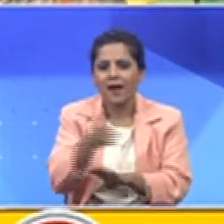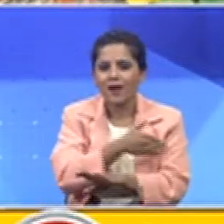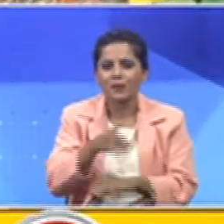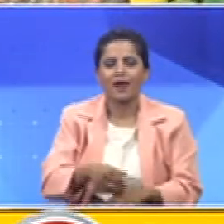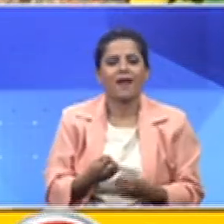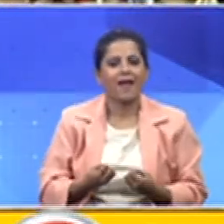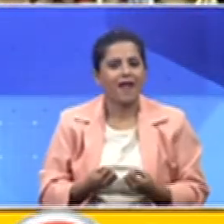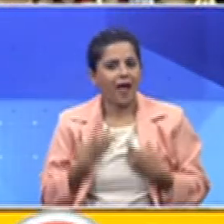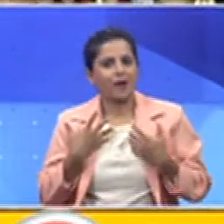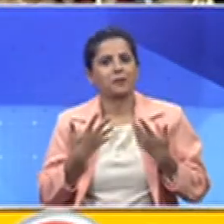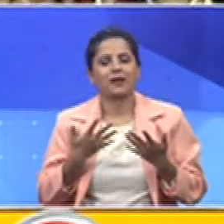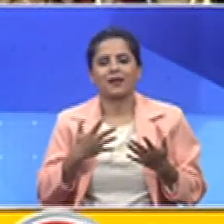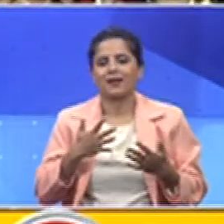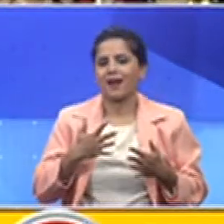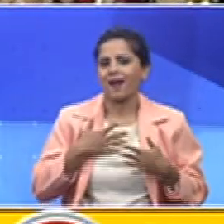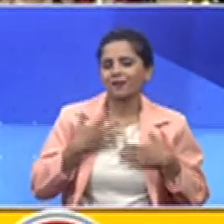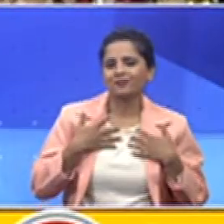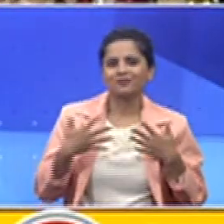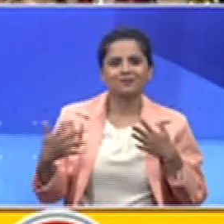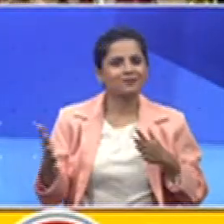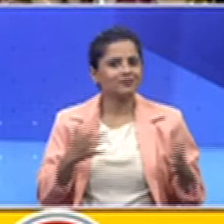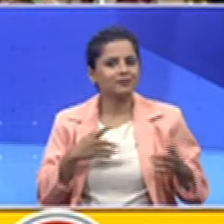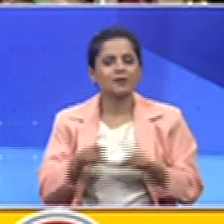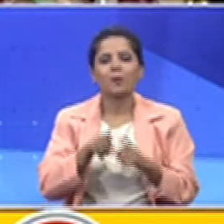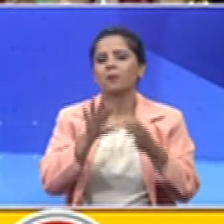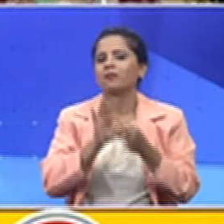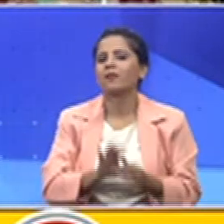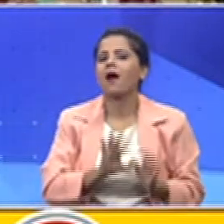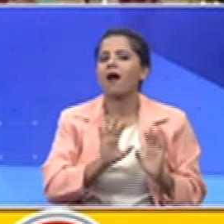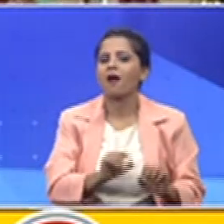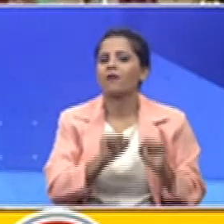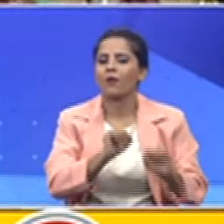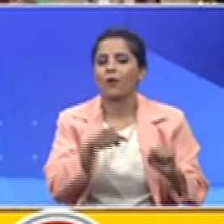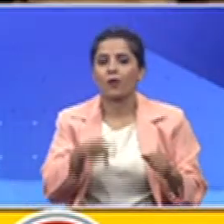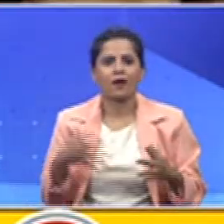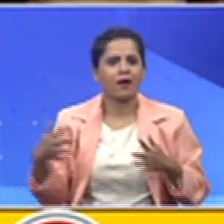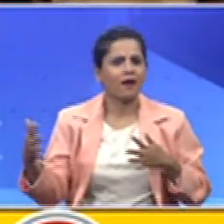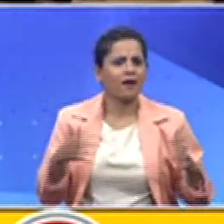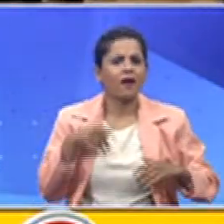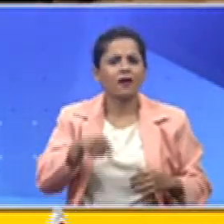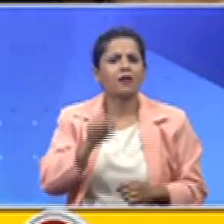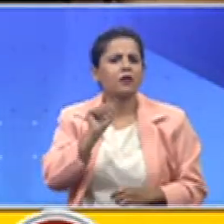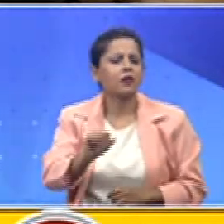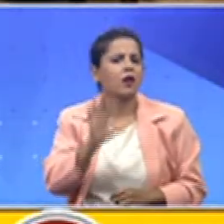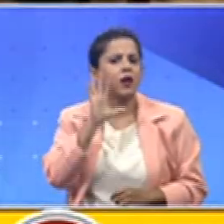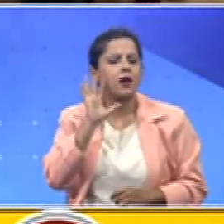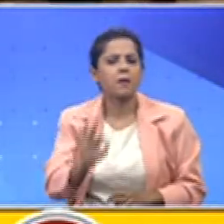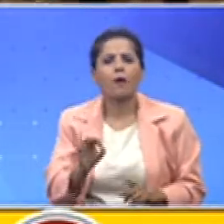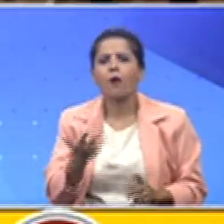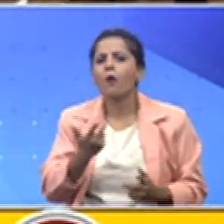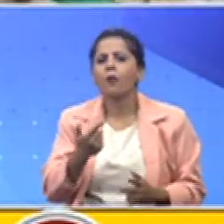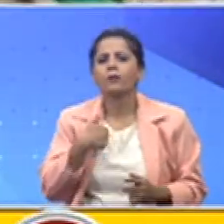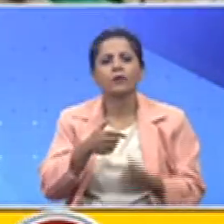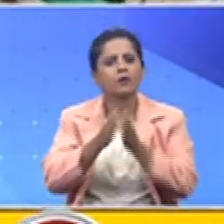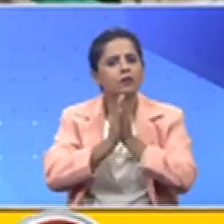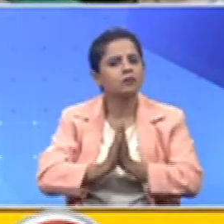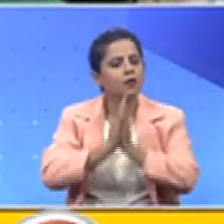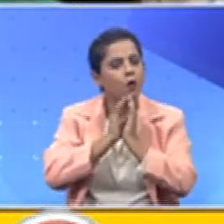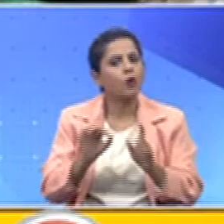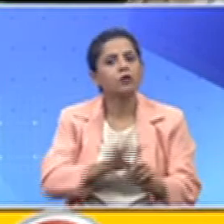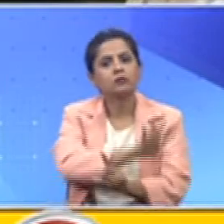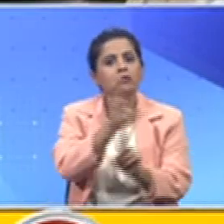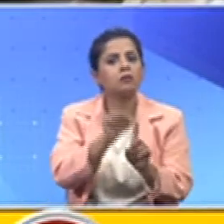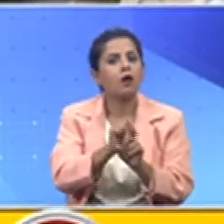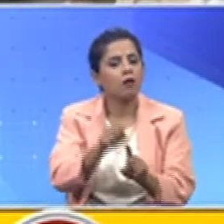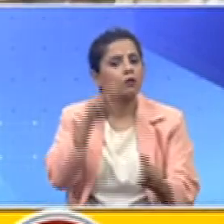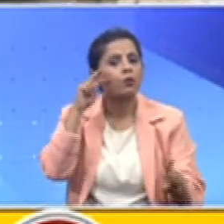से जुड़ा होता है। इसलिए सावन का आध्यात्मिक के साथ ही सांस्कृतिक